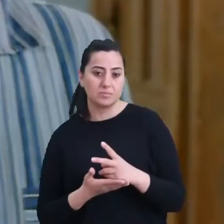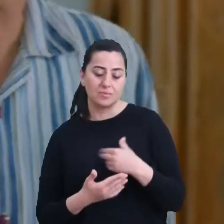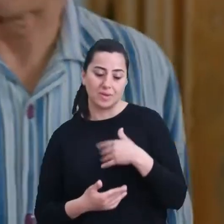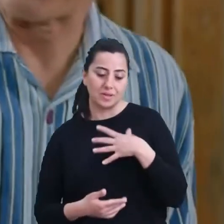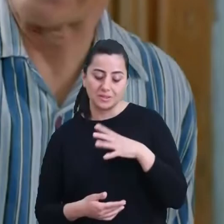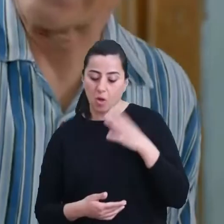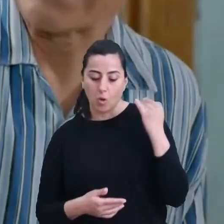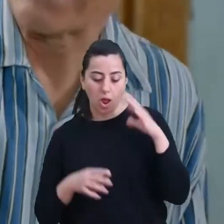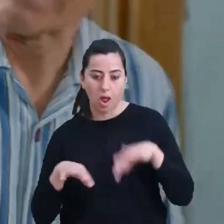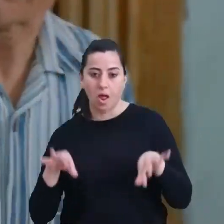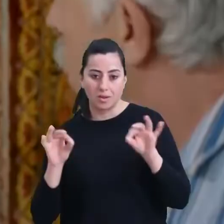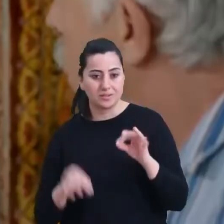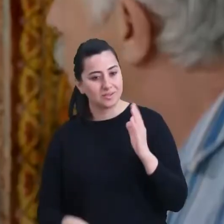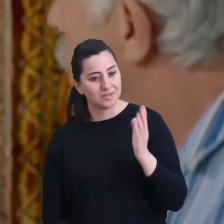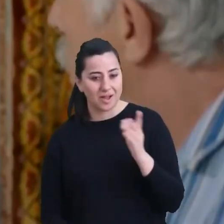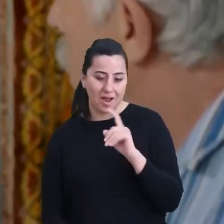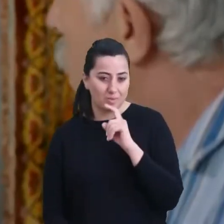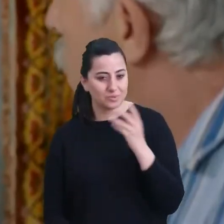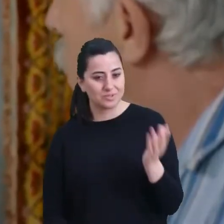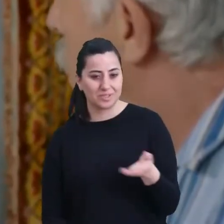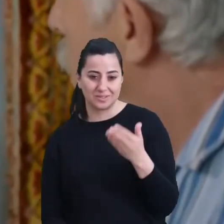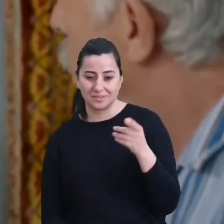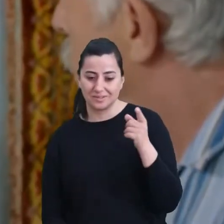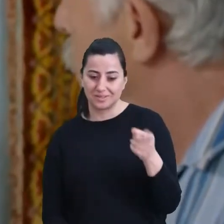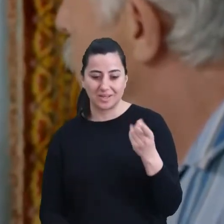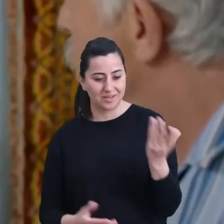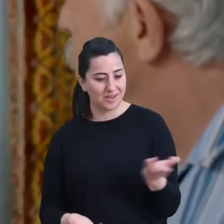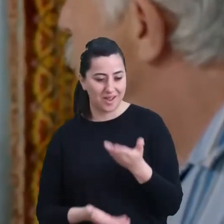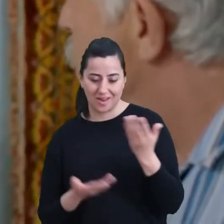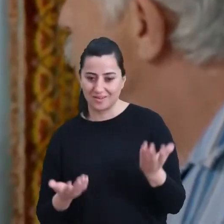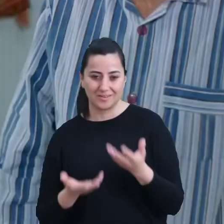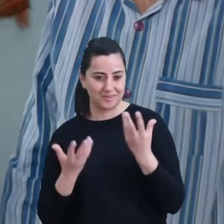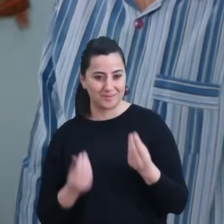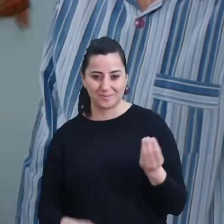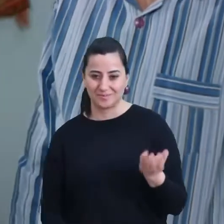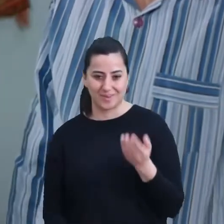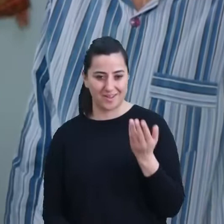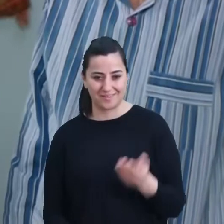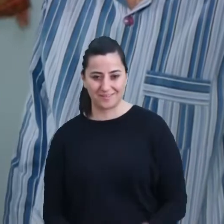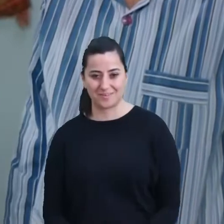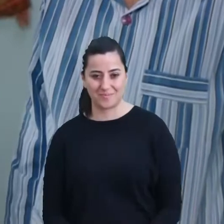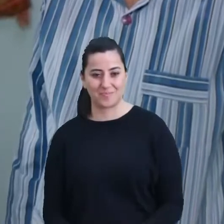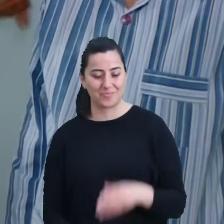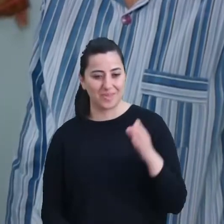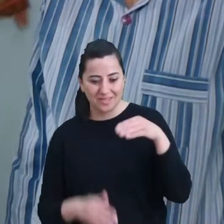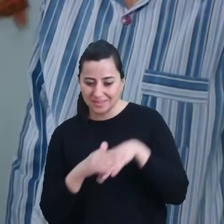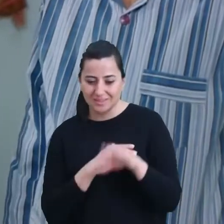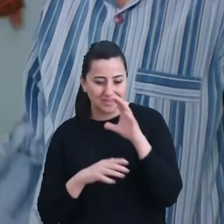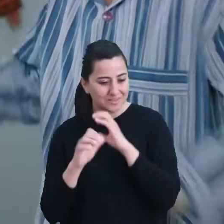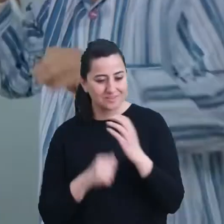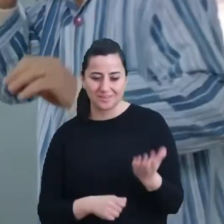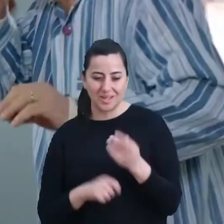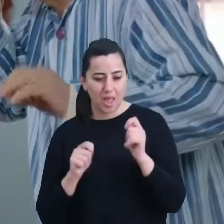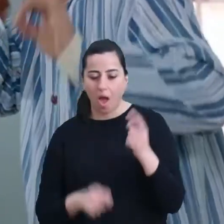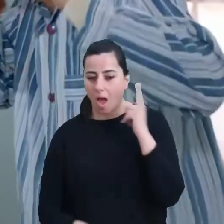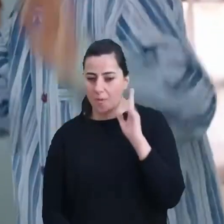isteyeceğim. Ölen amca. Dilini ısırdı. Sen de ne yere bakan yürek yakanmışsın valla. Saman altından su